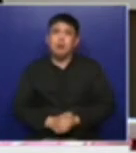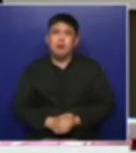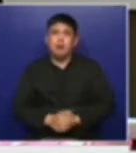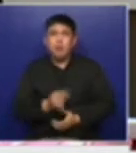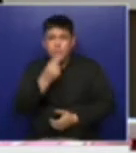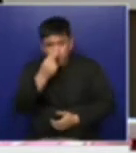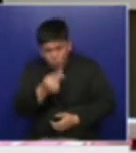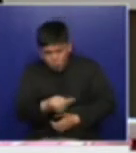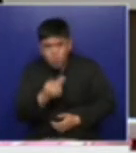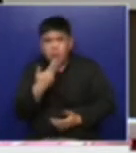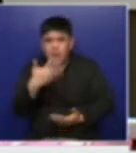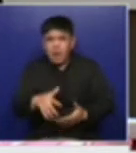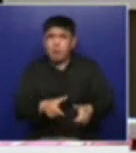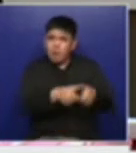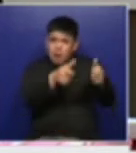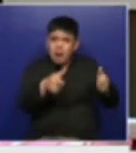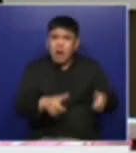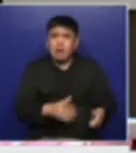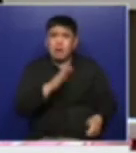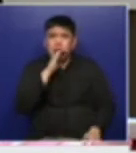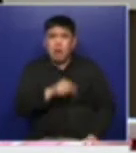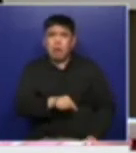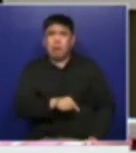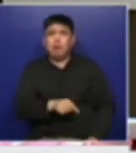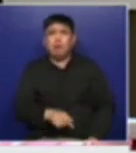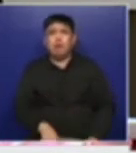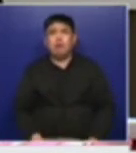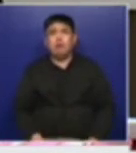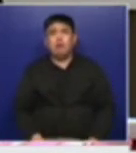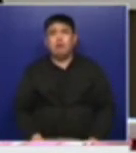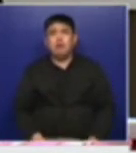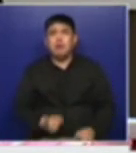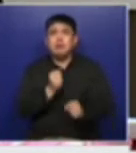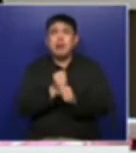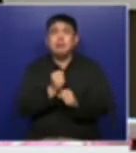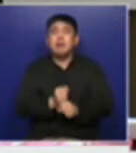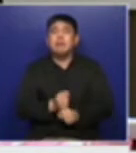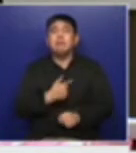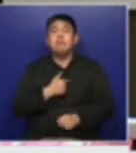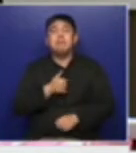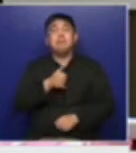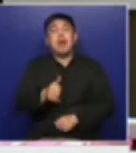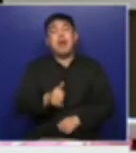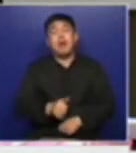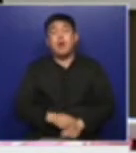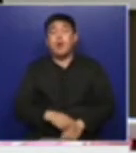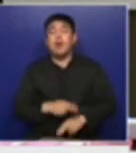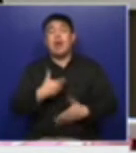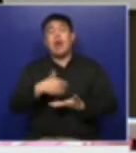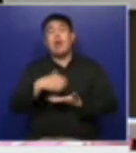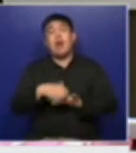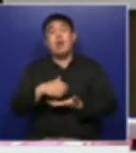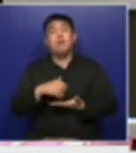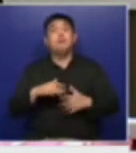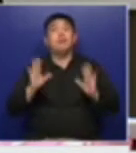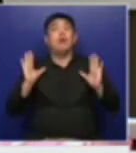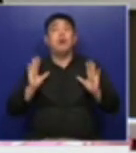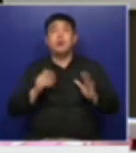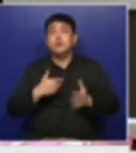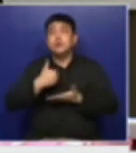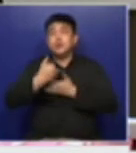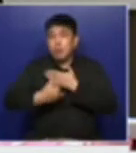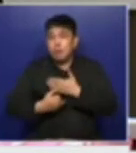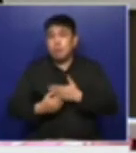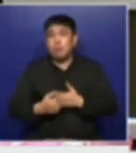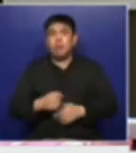รมมันเป็นเพียงพิธีกรรมเพื่อความอยู่รอดหลังจากวันที่22พฤษภ